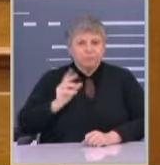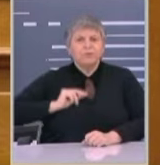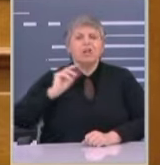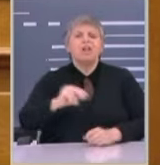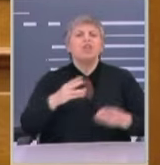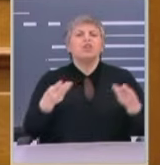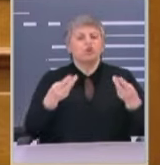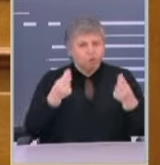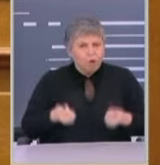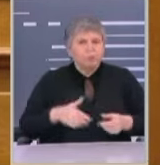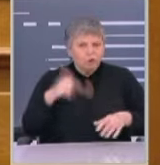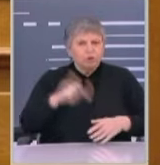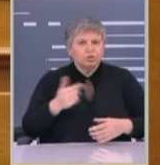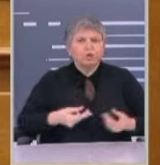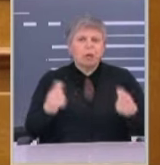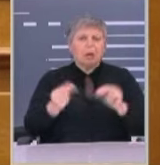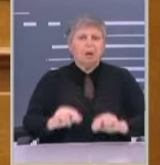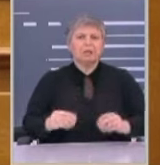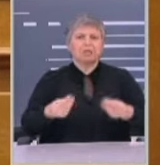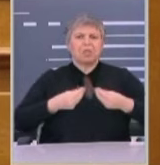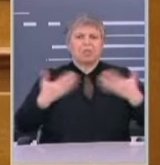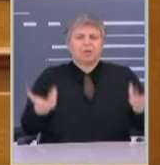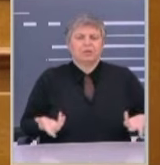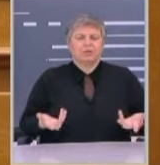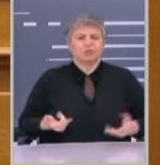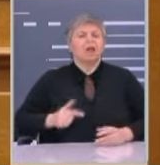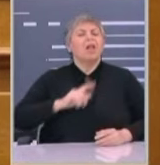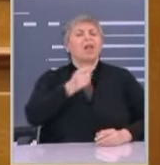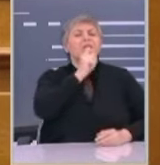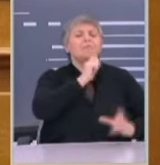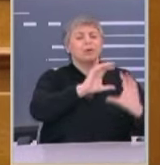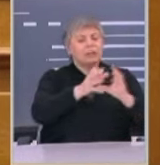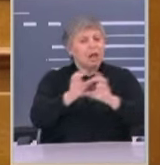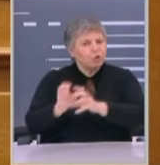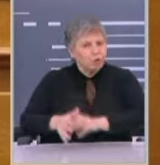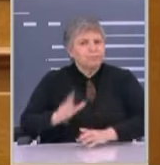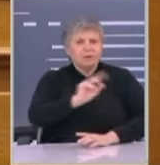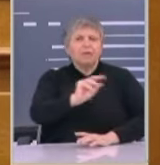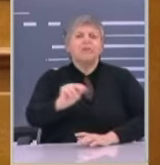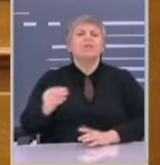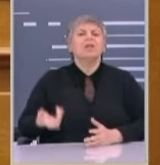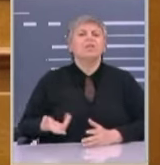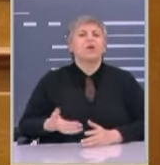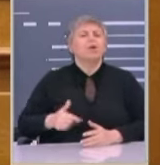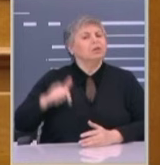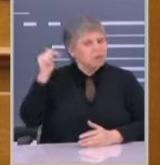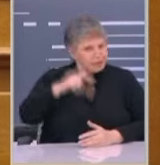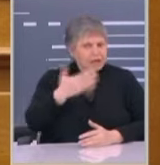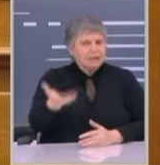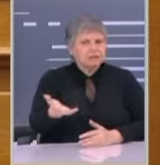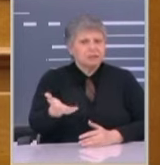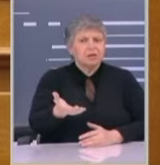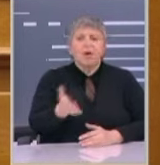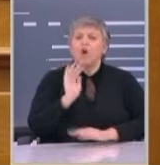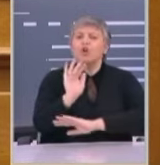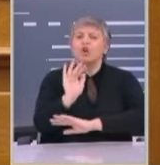μας. Αυτό που κάνατε εσείς, να το κάνουν και τα άλλα κόμματα, είναι η άποψή σας. Τι λέτε κύριε Κουζομπόλη? Να το